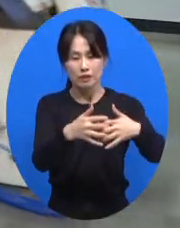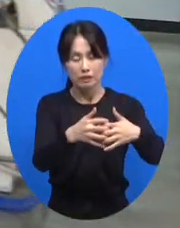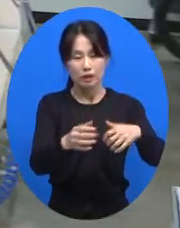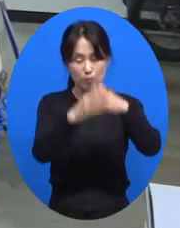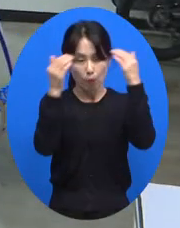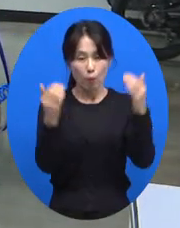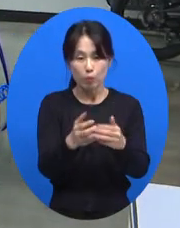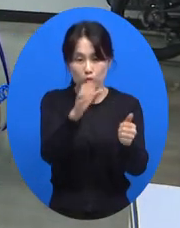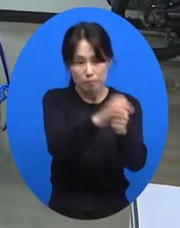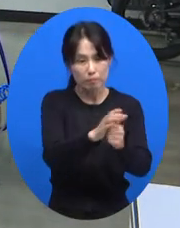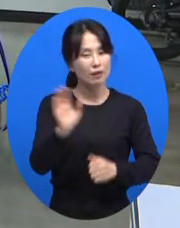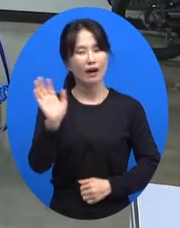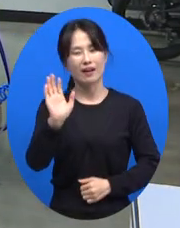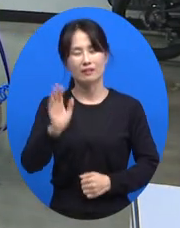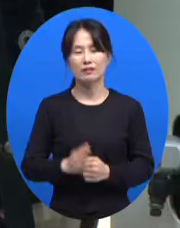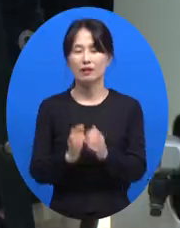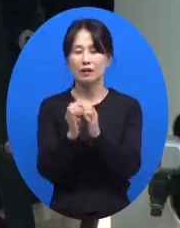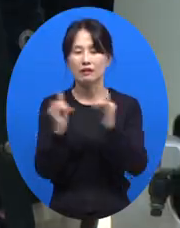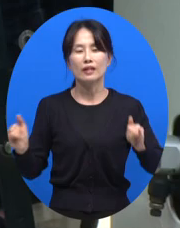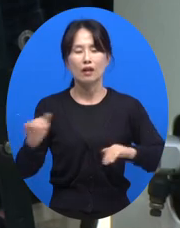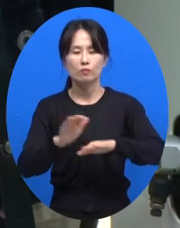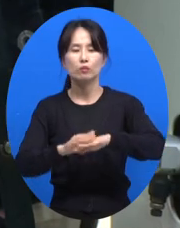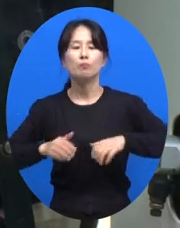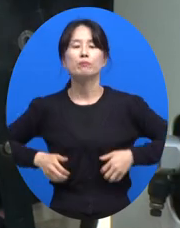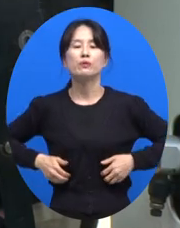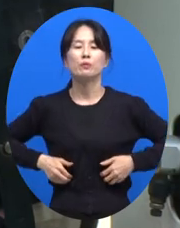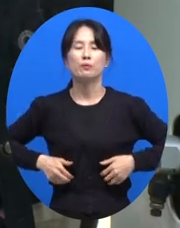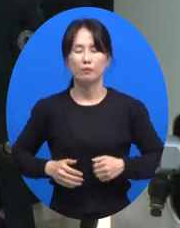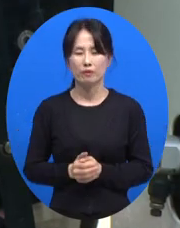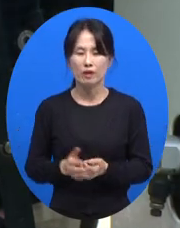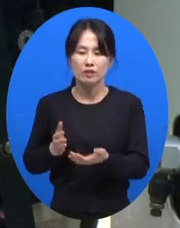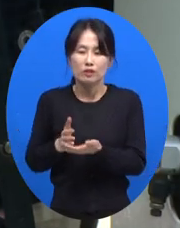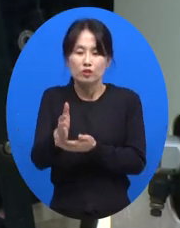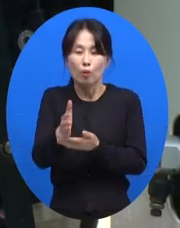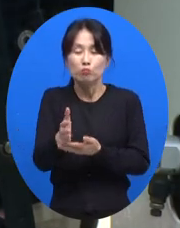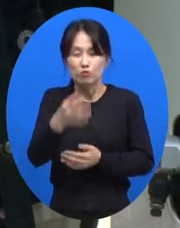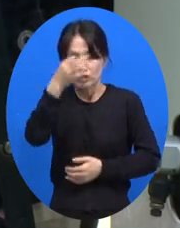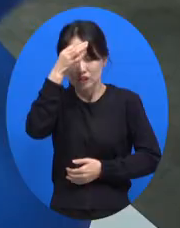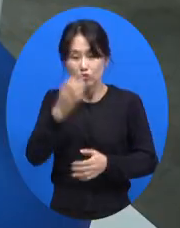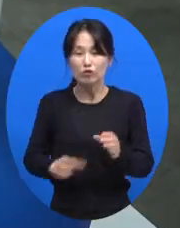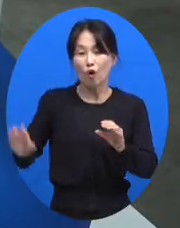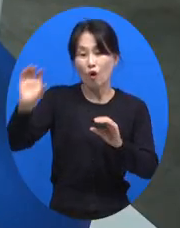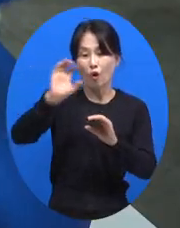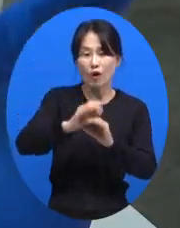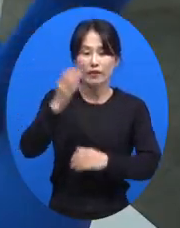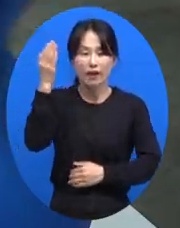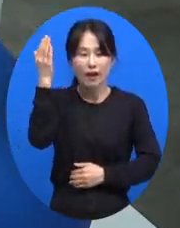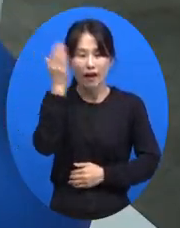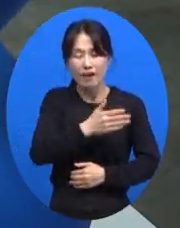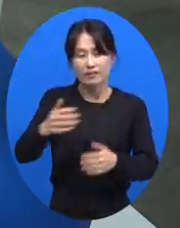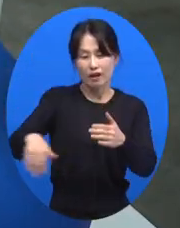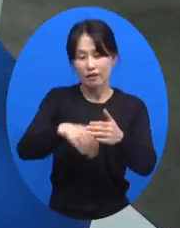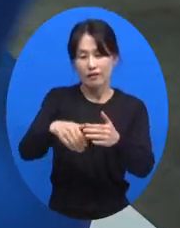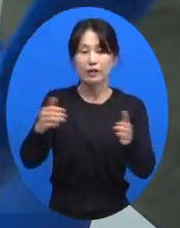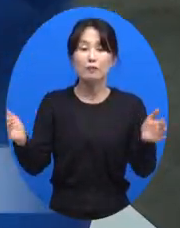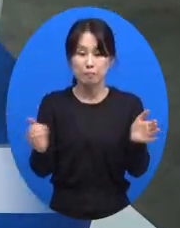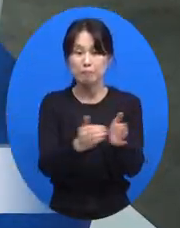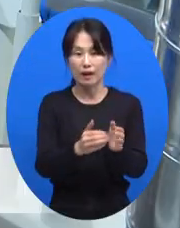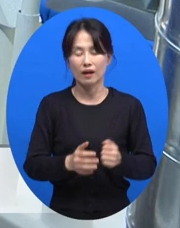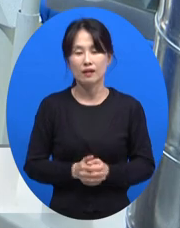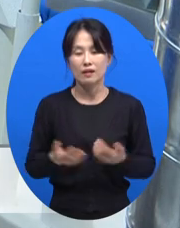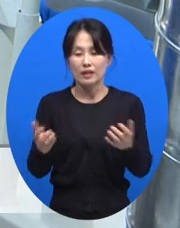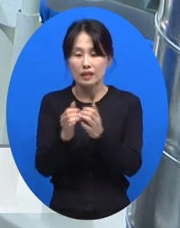같아 보이지만 사람 손이 꽤 많이 가는 과정. 전문 세탁 기술이 보태져 말끔해집니다.